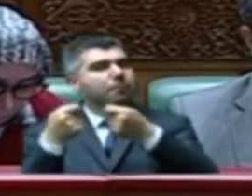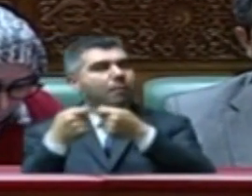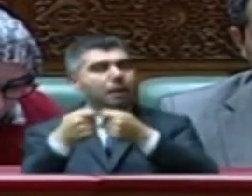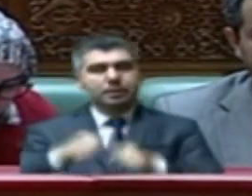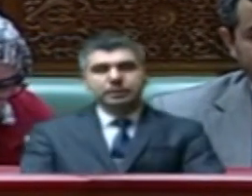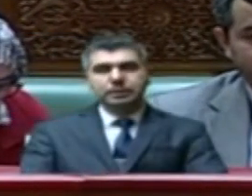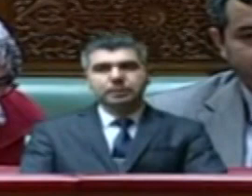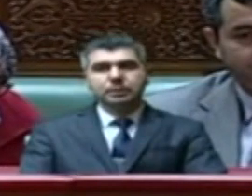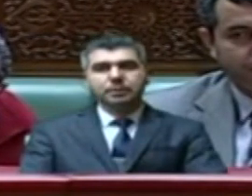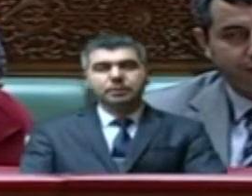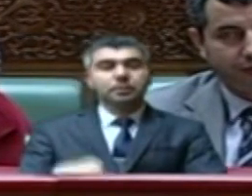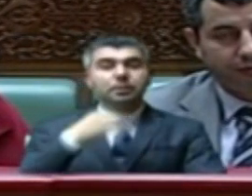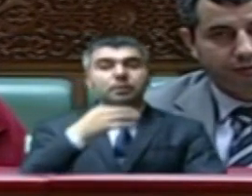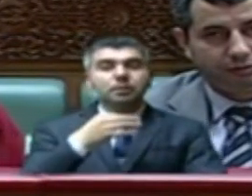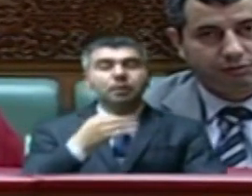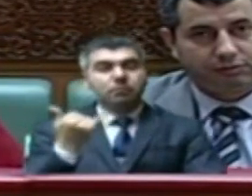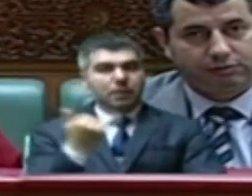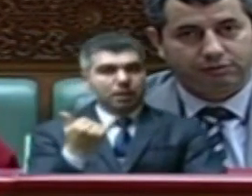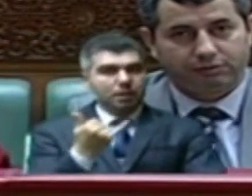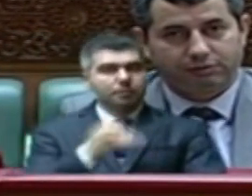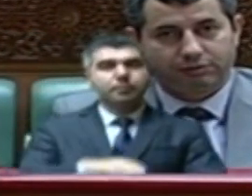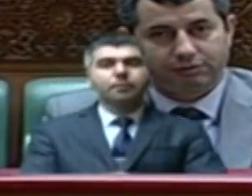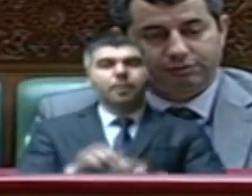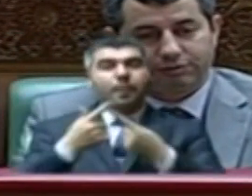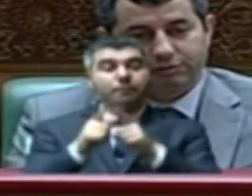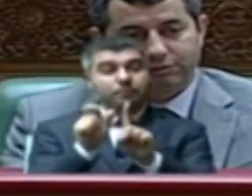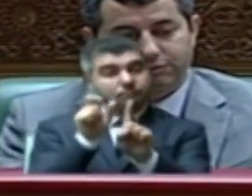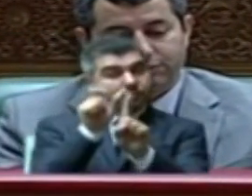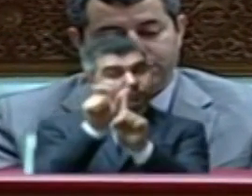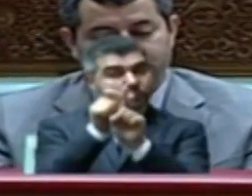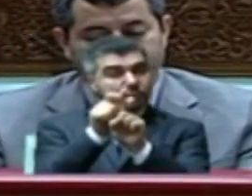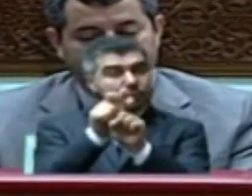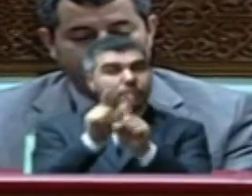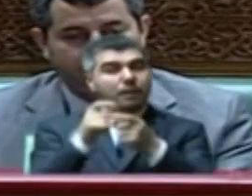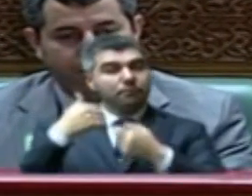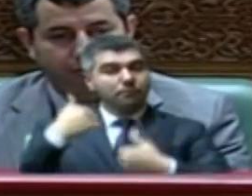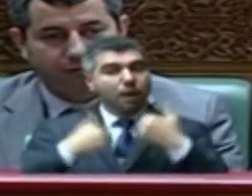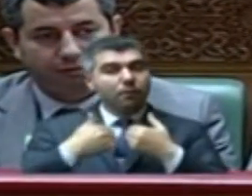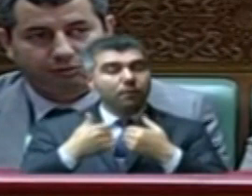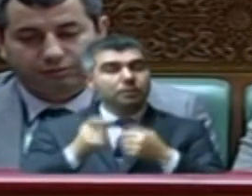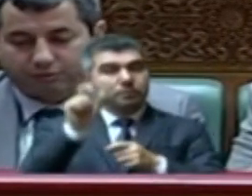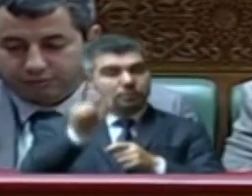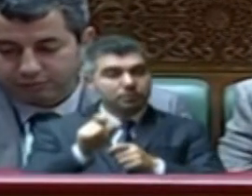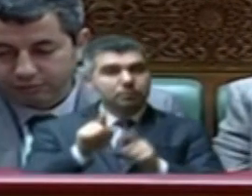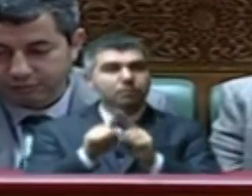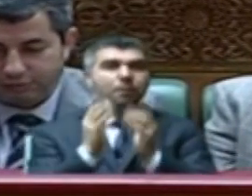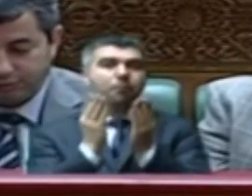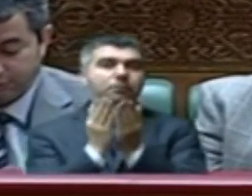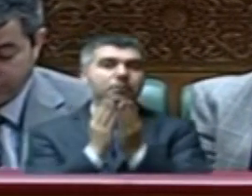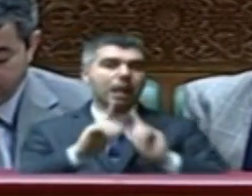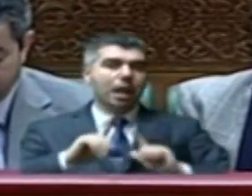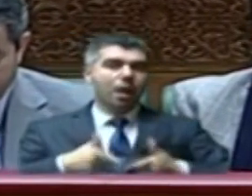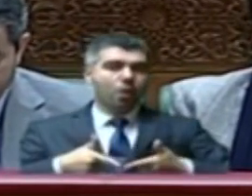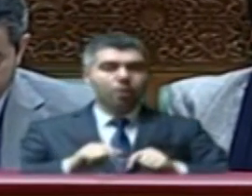القروي، لكن هناك حاجة ماسة للتركيز على هذه الفئة خصوصا فيما يتعلق بالتمدرس.